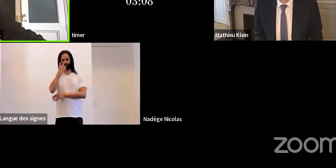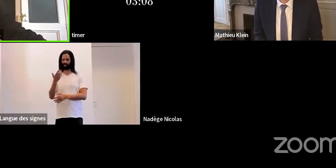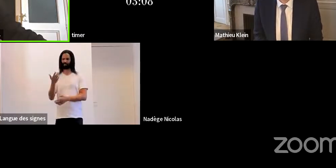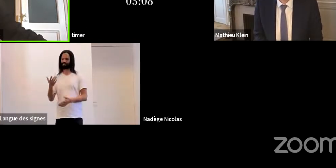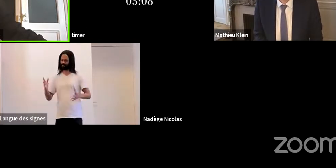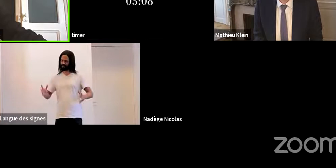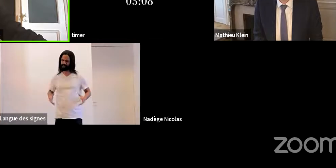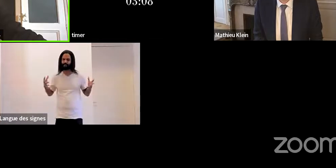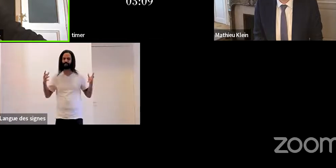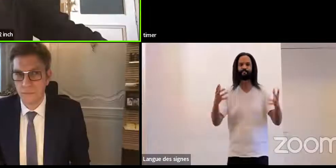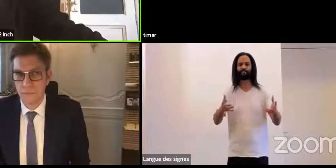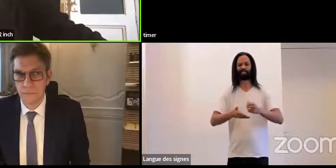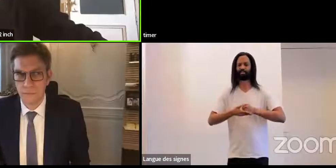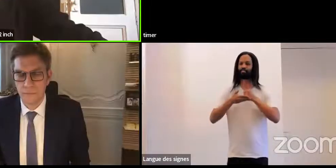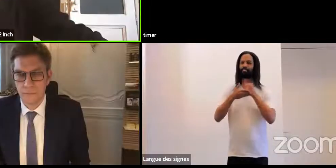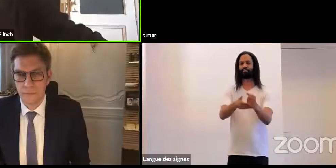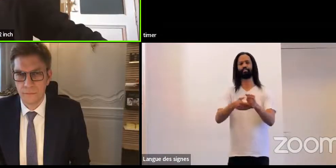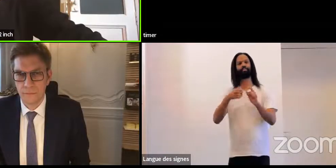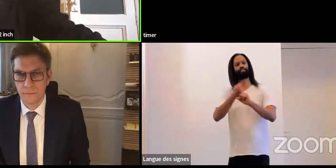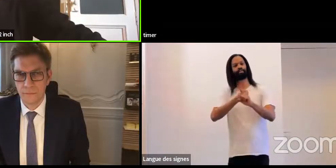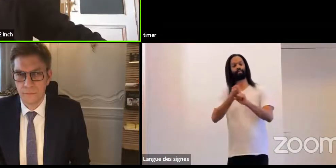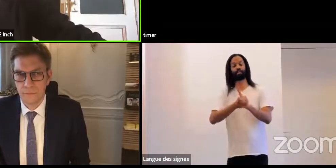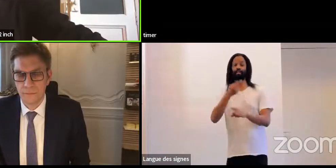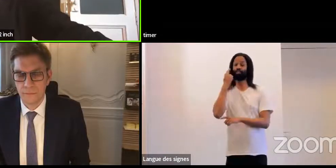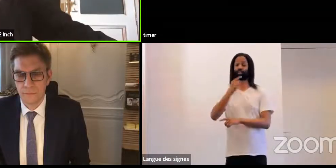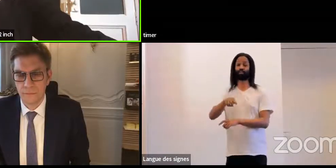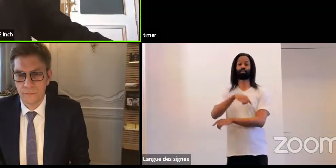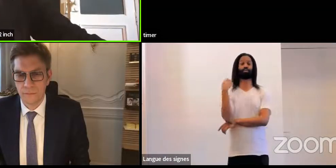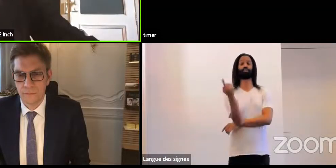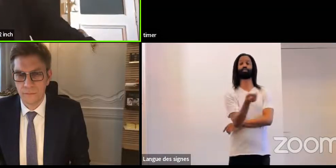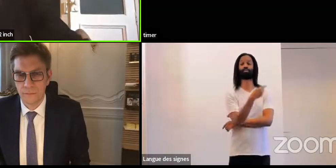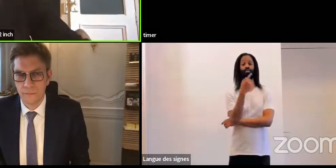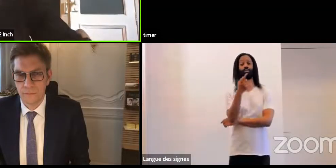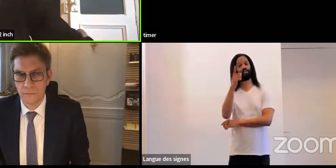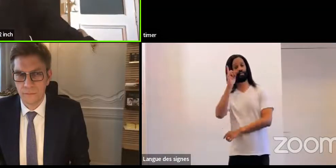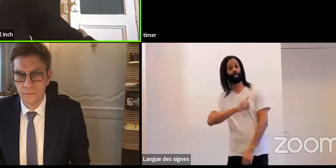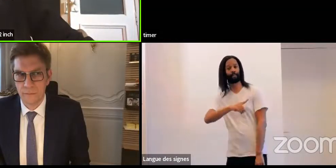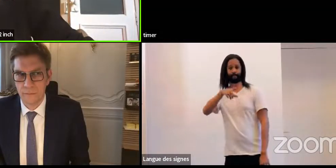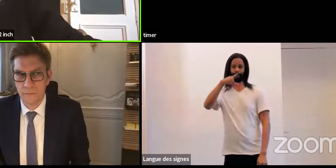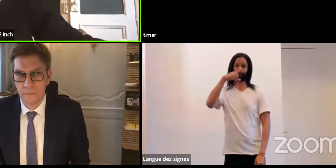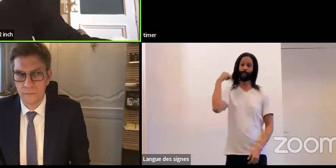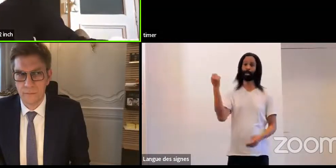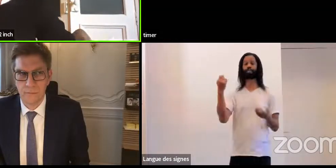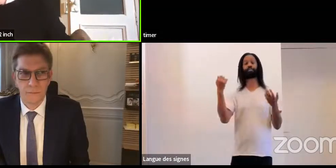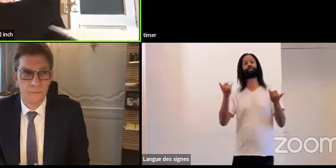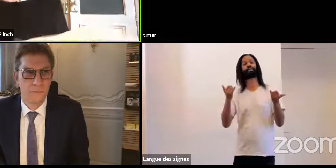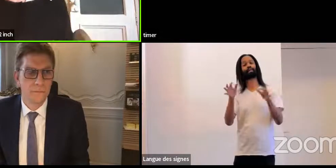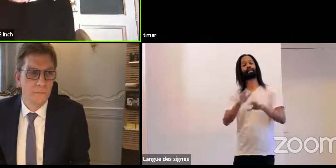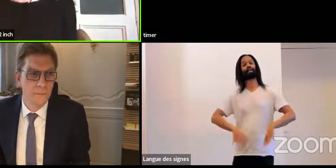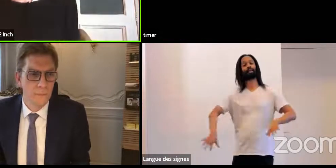ville et pour les publics, hommes et femmes, les plus fragiles de notre territoire. Merci.